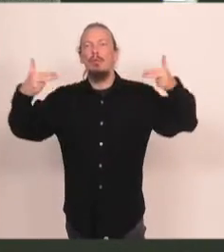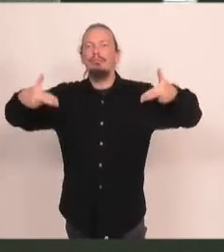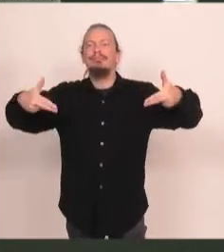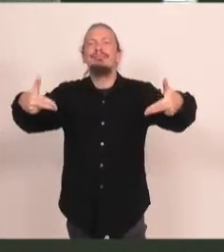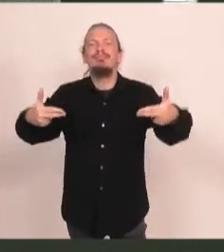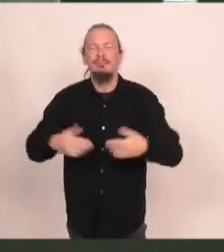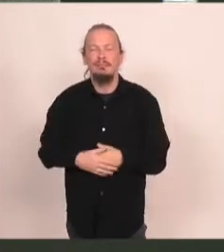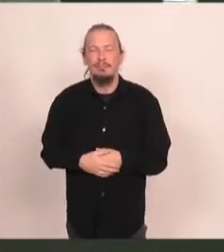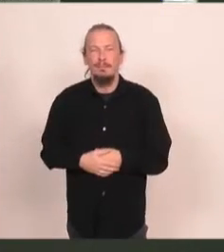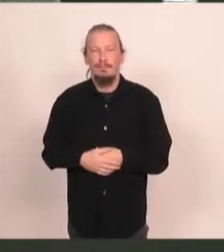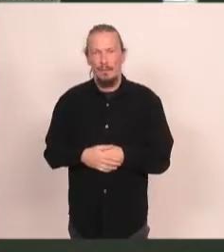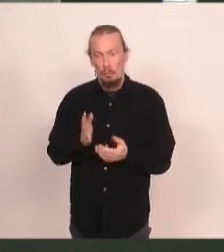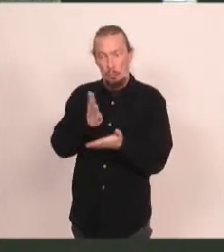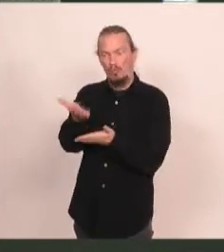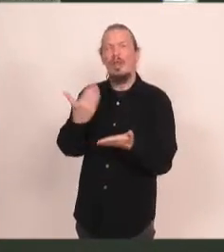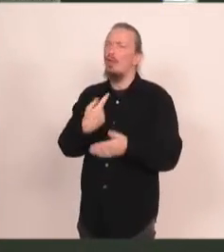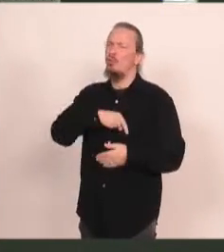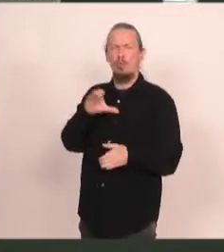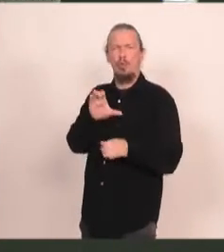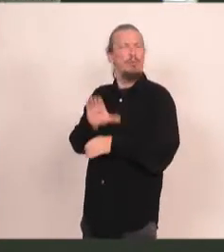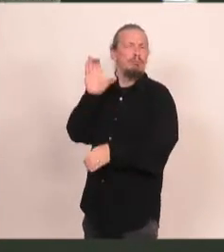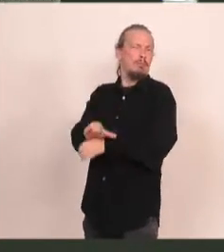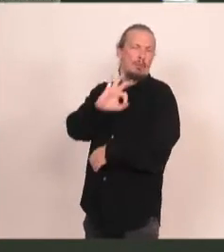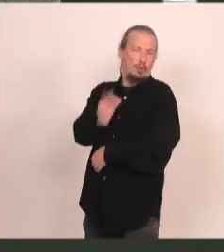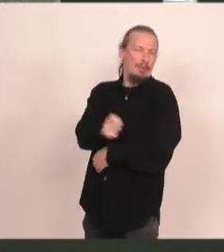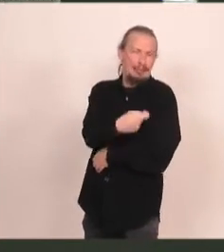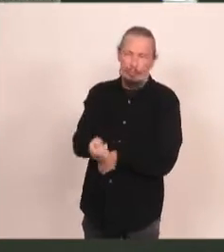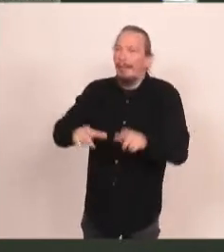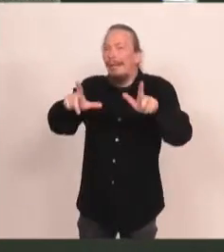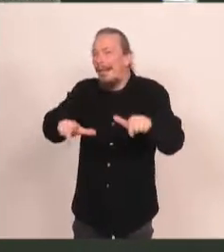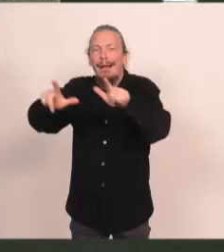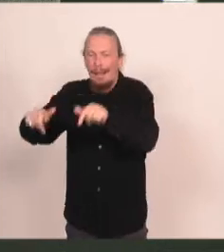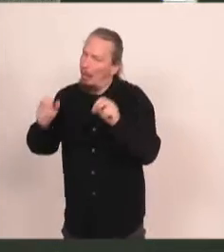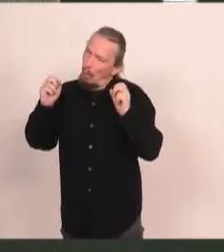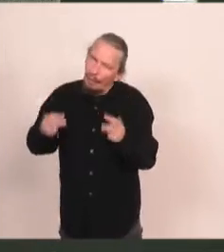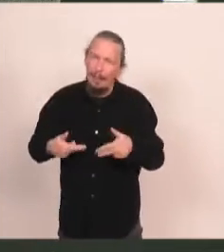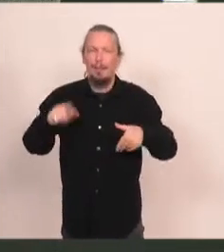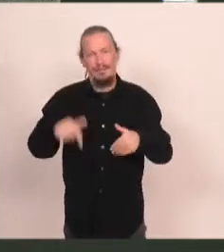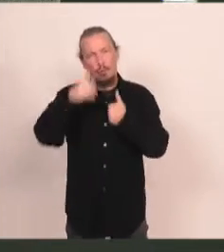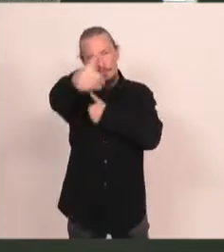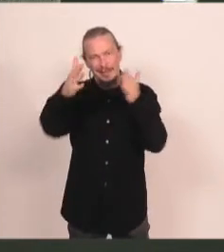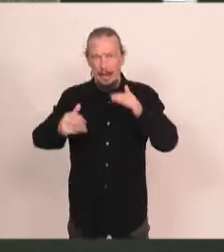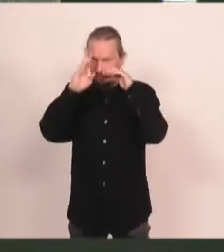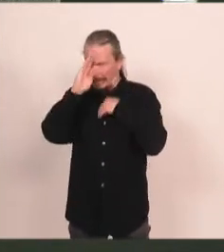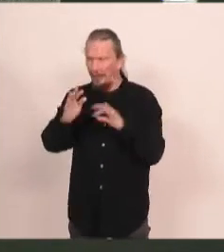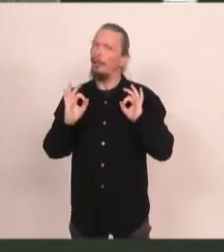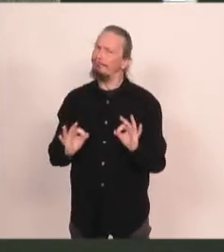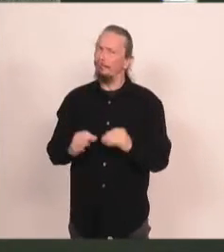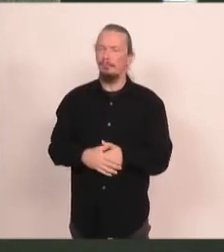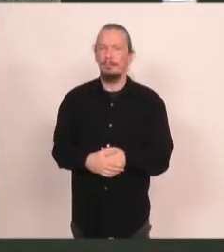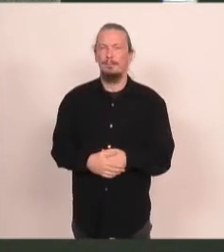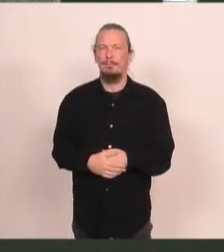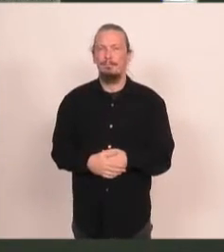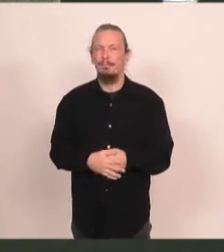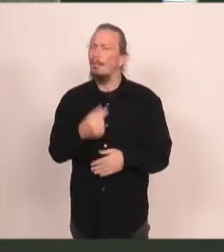vidéosurveillance, projets que notre groupe conteste mais dont il faut bien prendre acte et qui nécessitent un cadre sûr et éthique. J'en profite pour rappeler